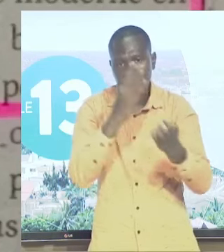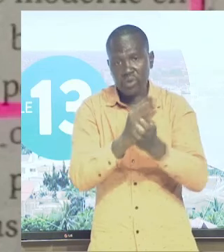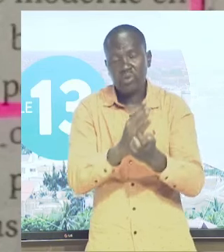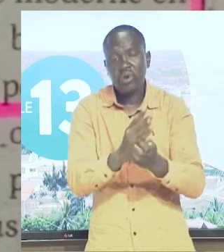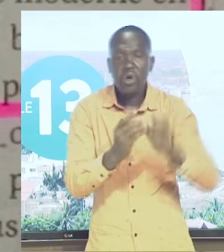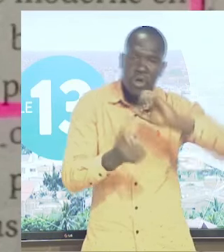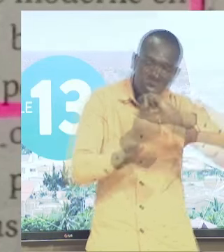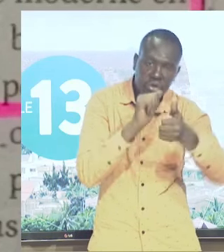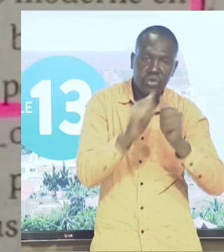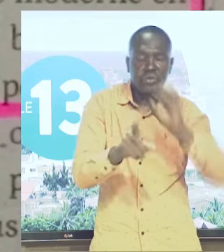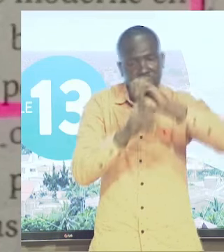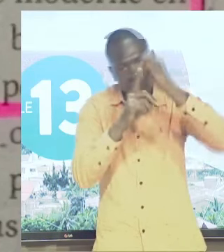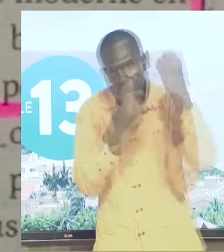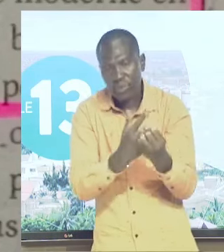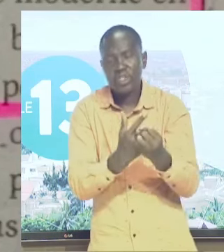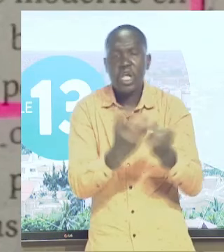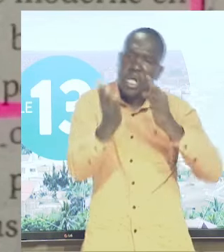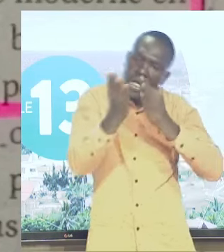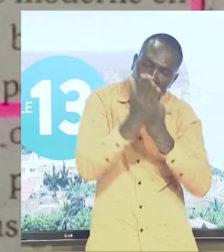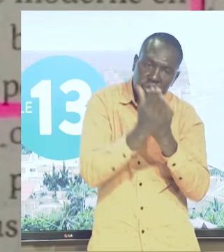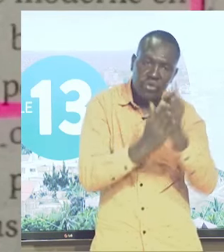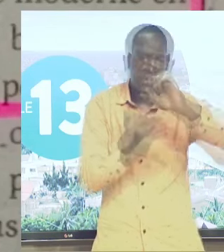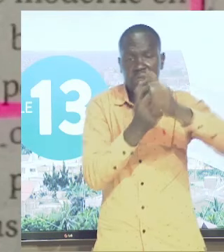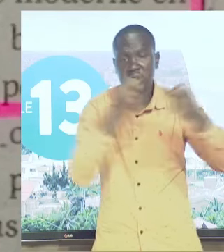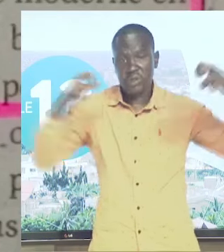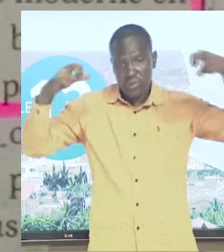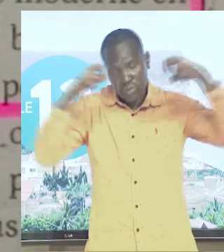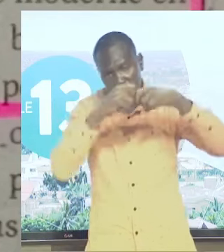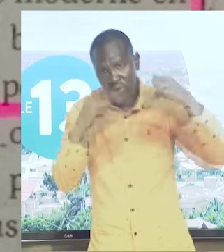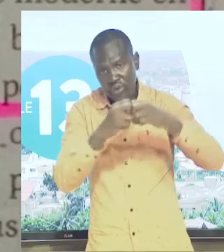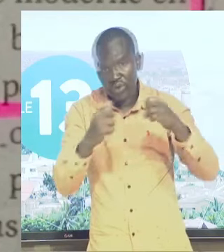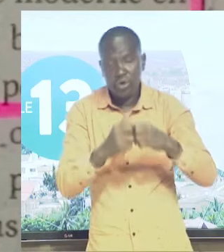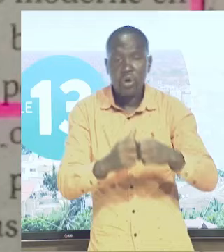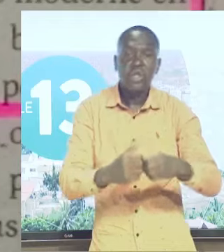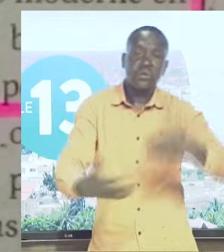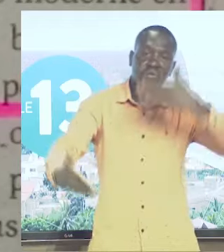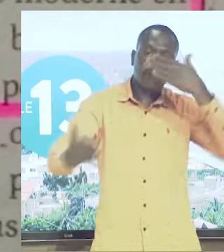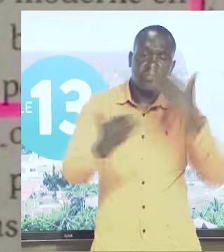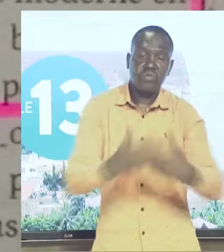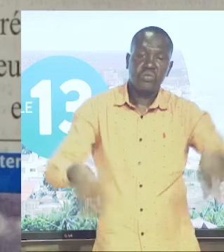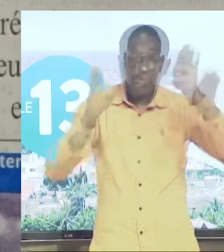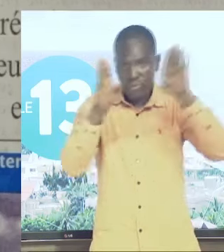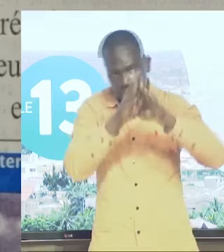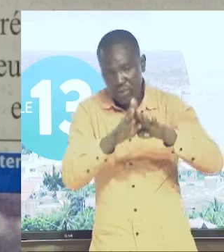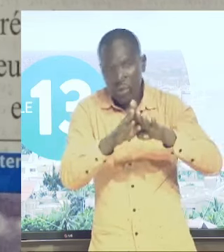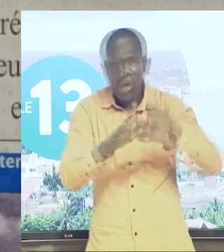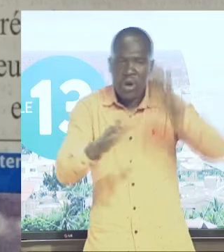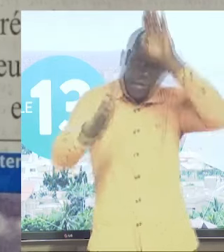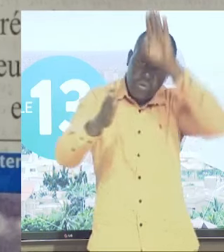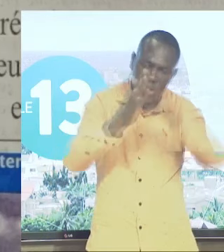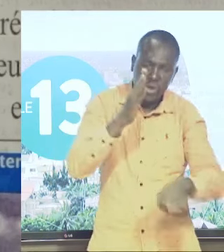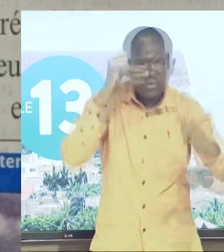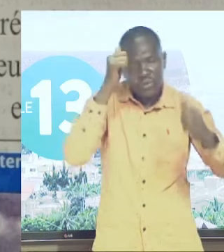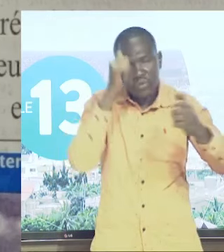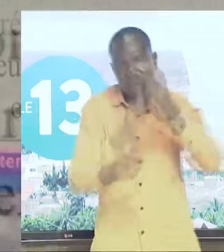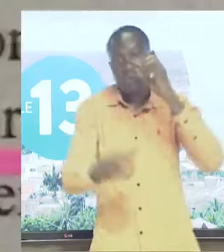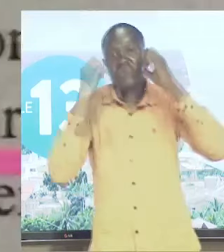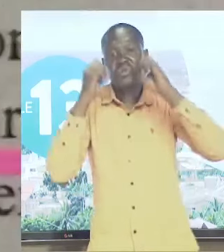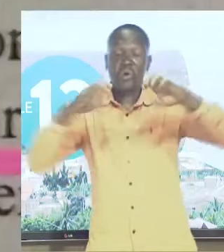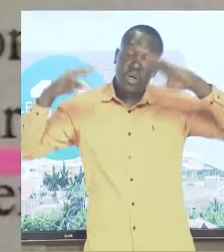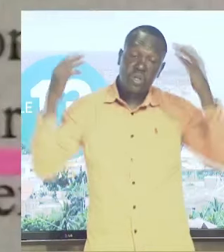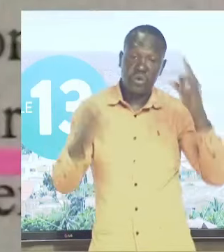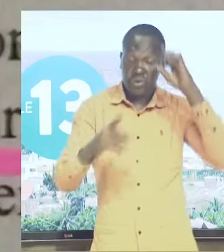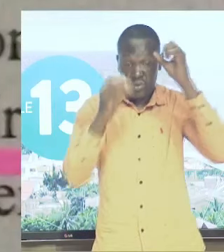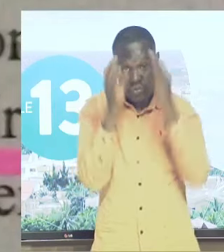et une société moderne où l'accès à l'énergie électrique se conjugue avec moins de problèmes. L'Express du Faso salue une